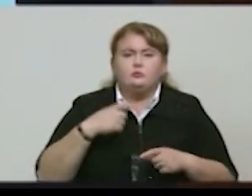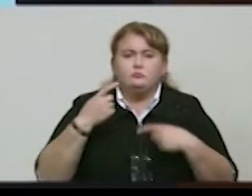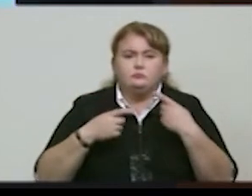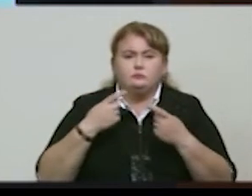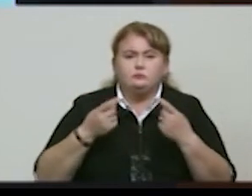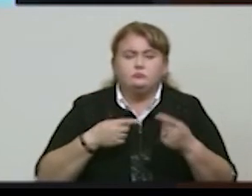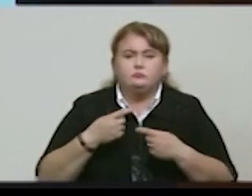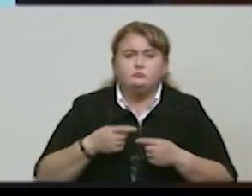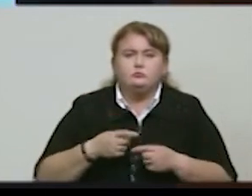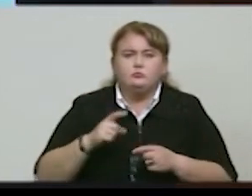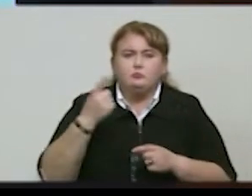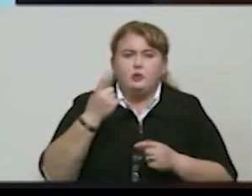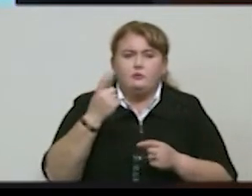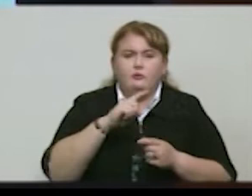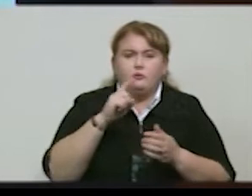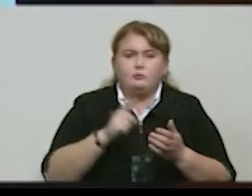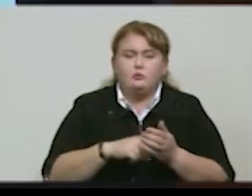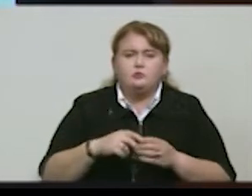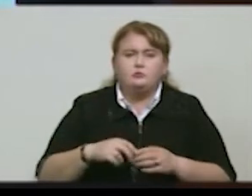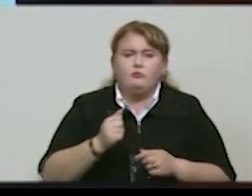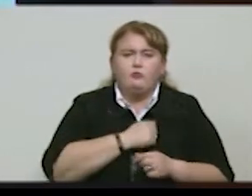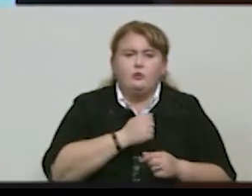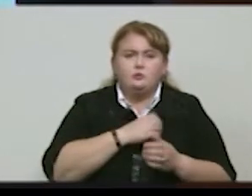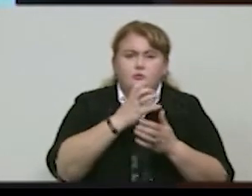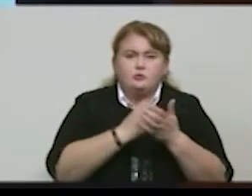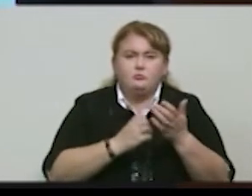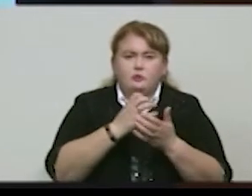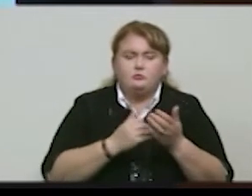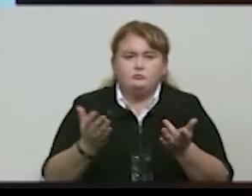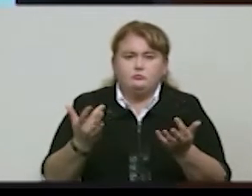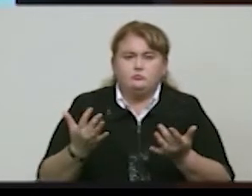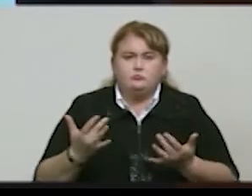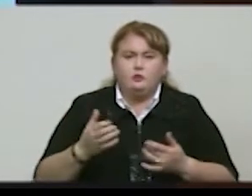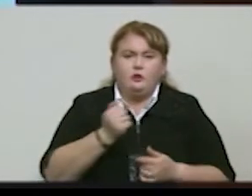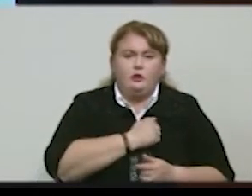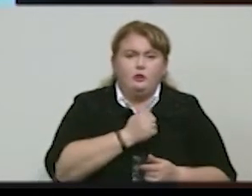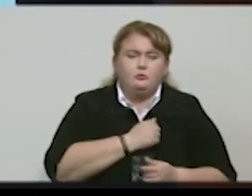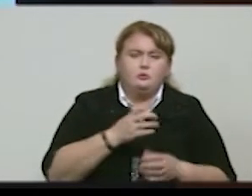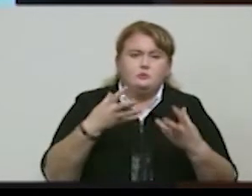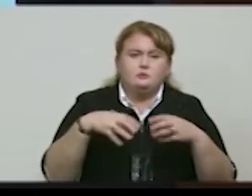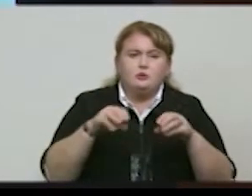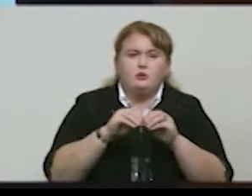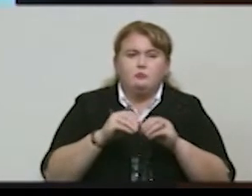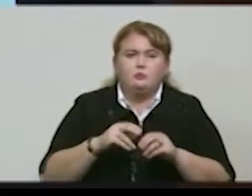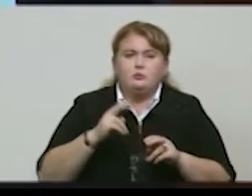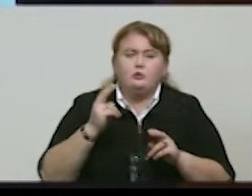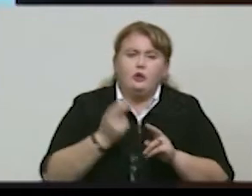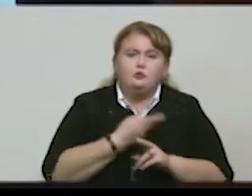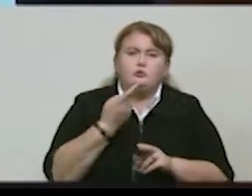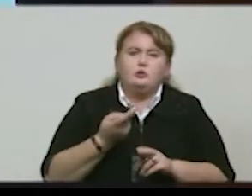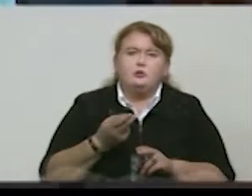стали основные вопросы. Воинов запаса призывали в армию, семьи лишались